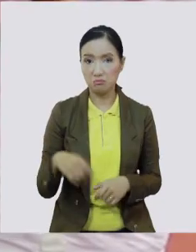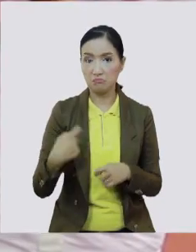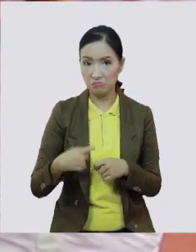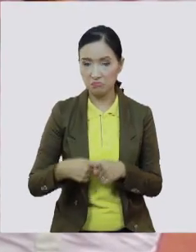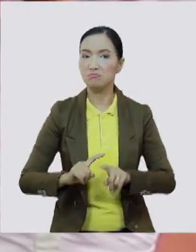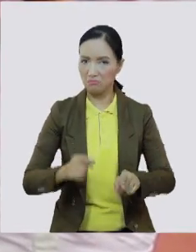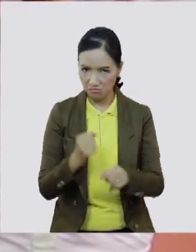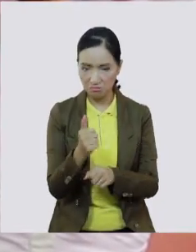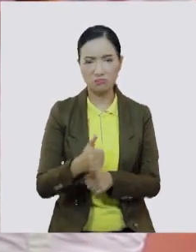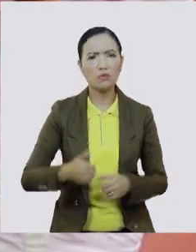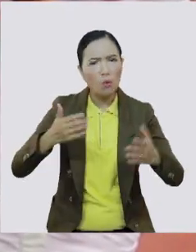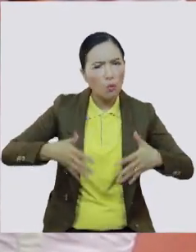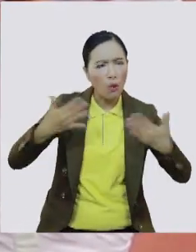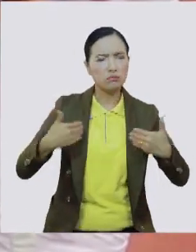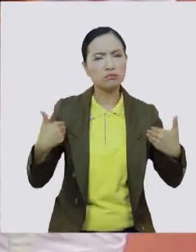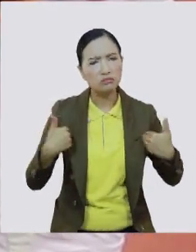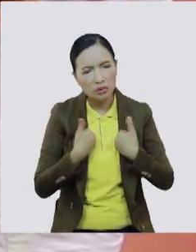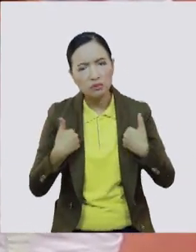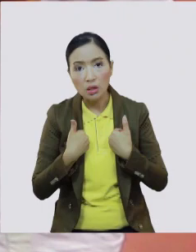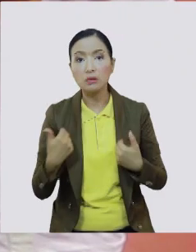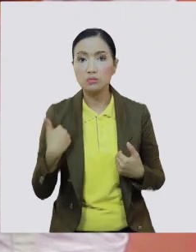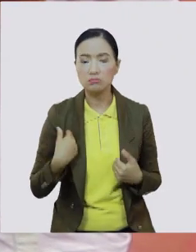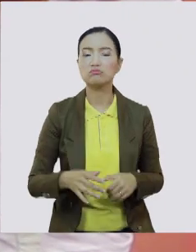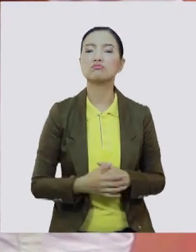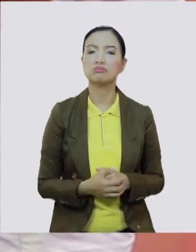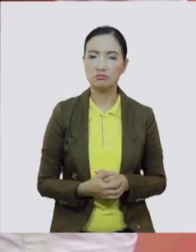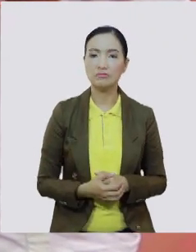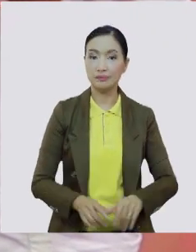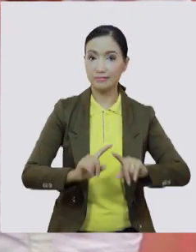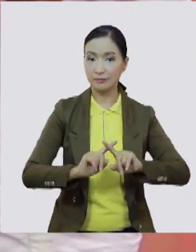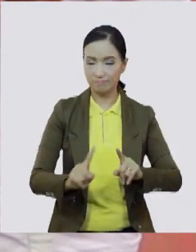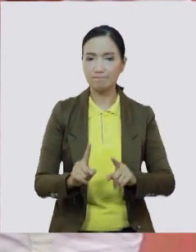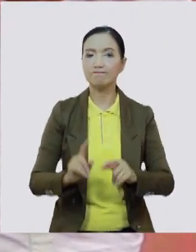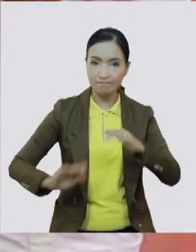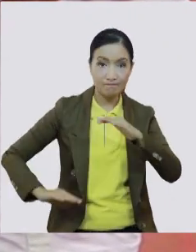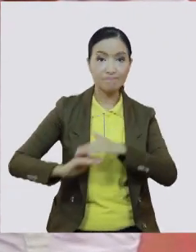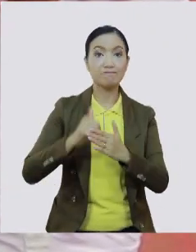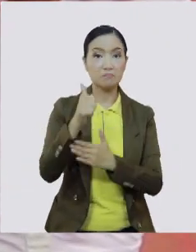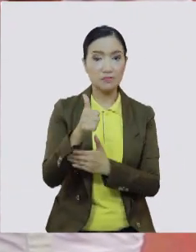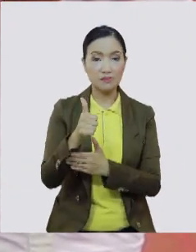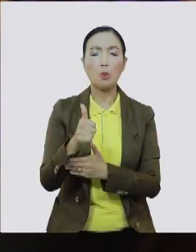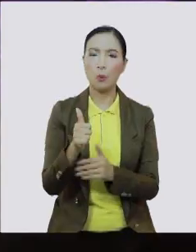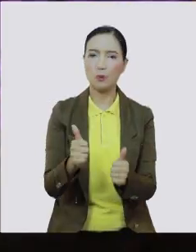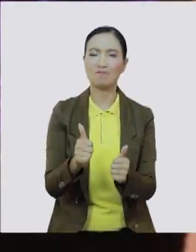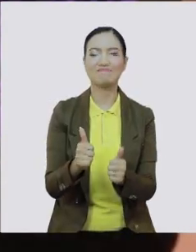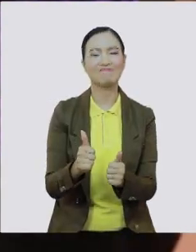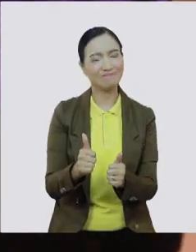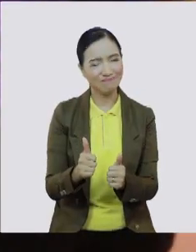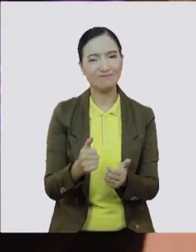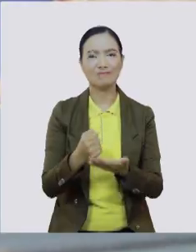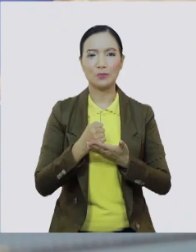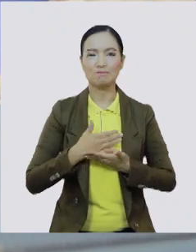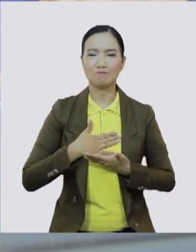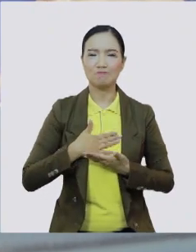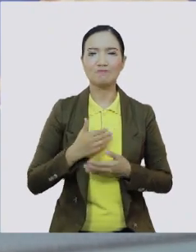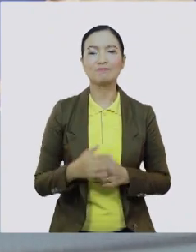ทั้งร้อนทั้งเหนื่อยทั้งอะไรสารพัดแต่ในความสำเร็จมันก็หอมหวน